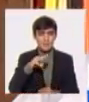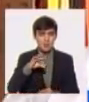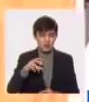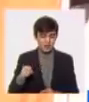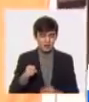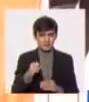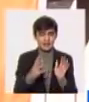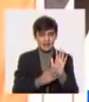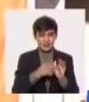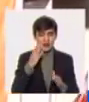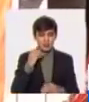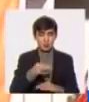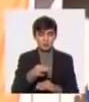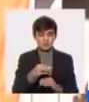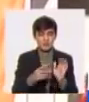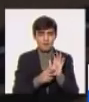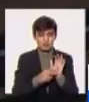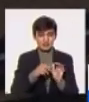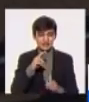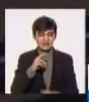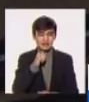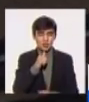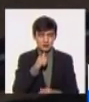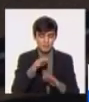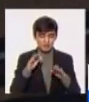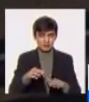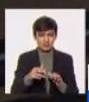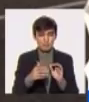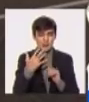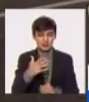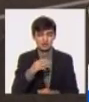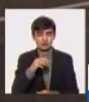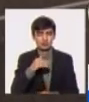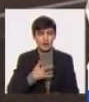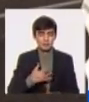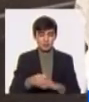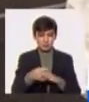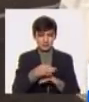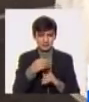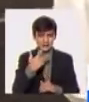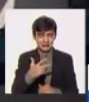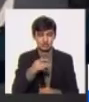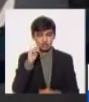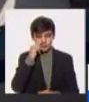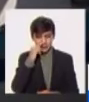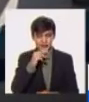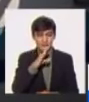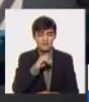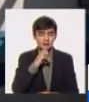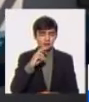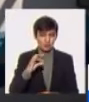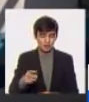9, в Алматинской 8, в Кызылординской 5, в Жамбылской области 3, в Шымкенте, в Восточно-Казахстанской,